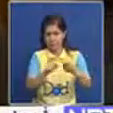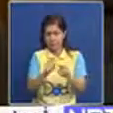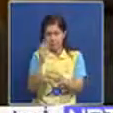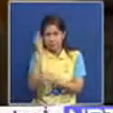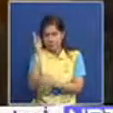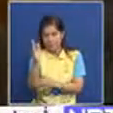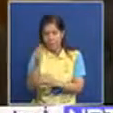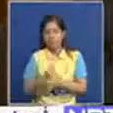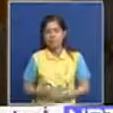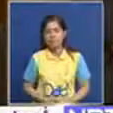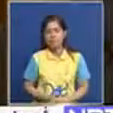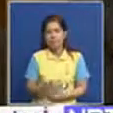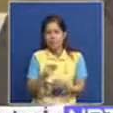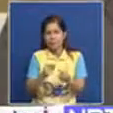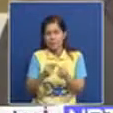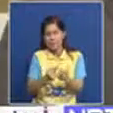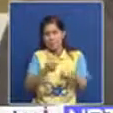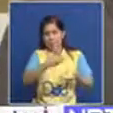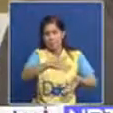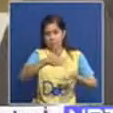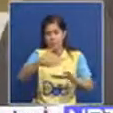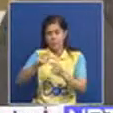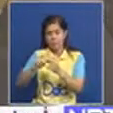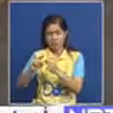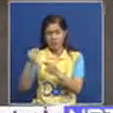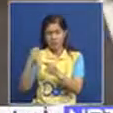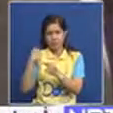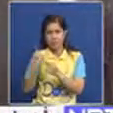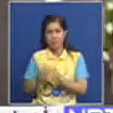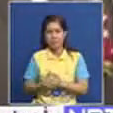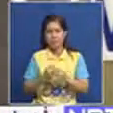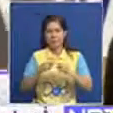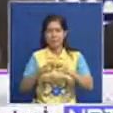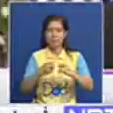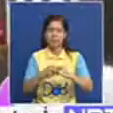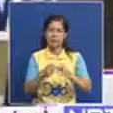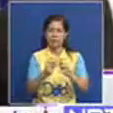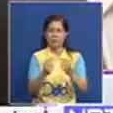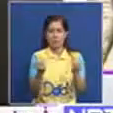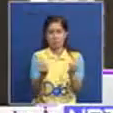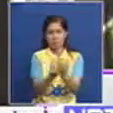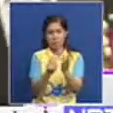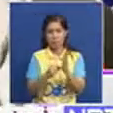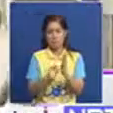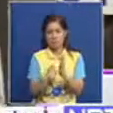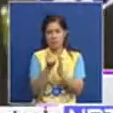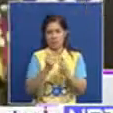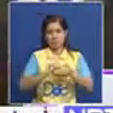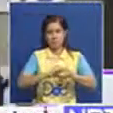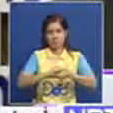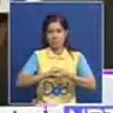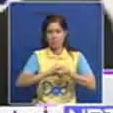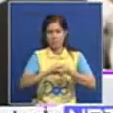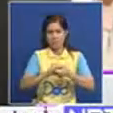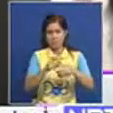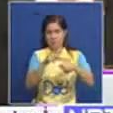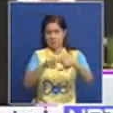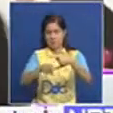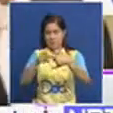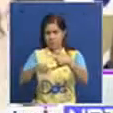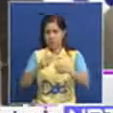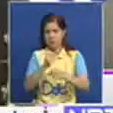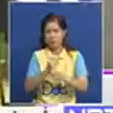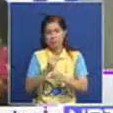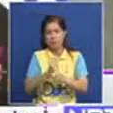เสี่ยงของผู้ประกอบการไทยในช่วงที่ภาคการส่งออกประสบปัญหาโดยต้องเริ่มด้วยความสัมพันธ์ด้านบุคลากรและการสร้าง